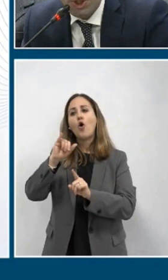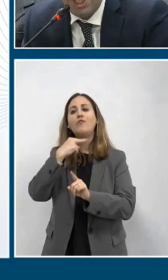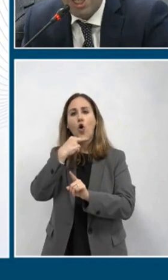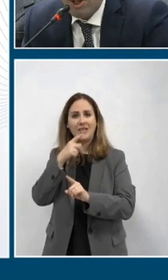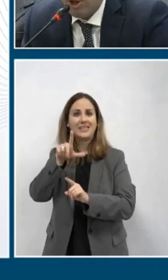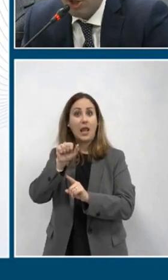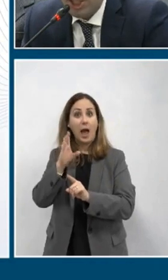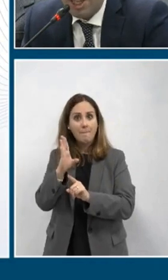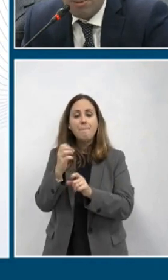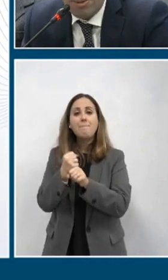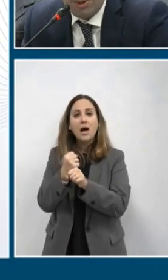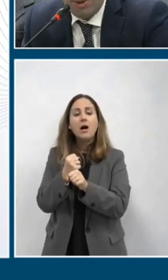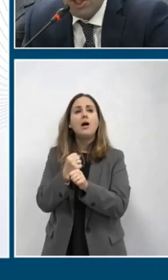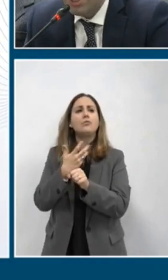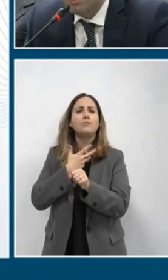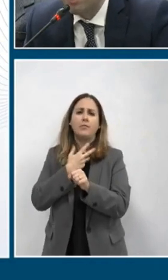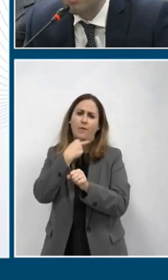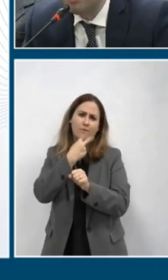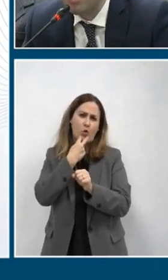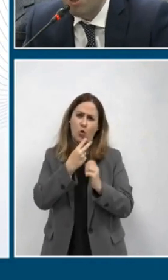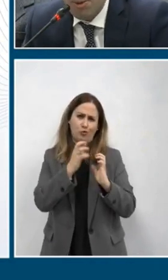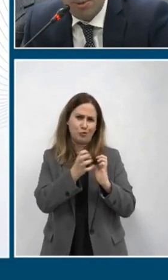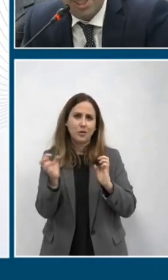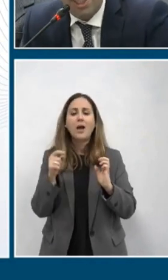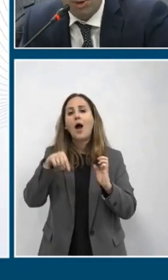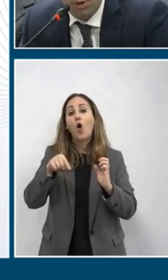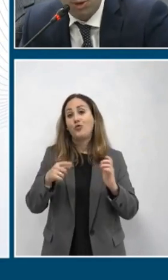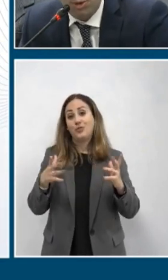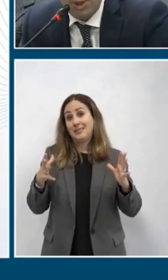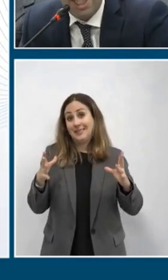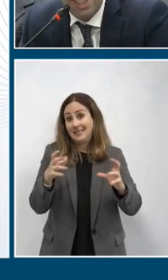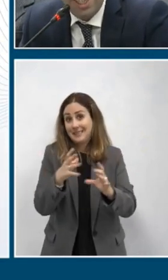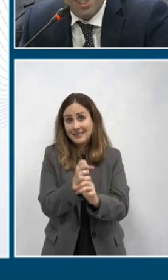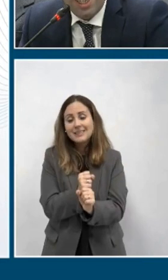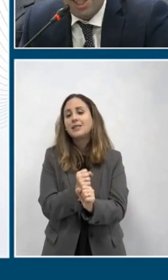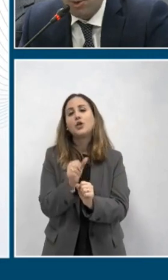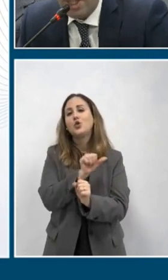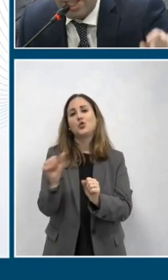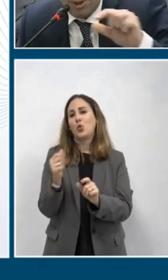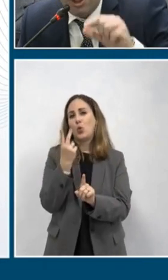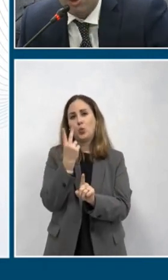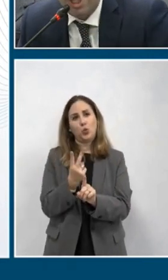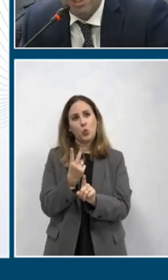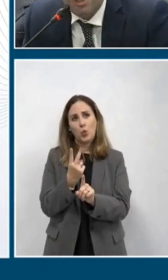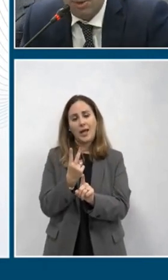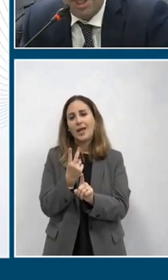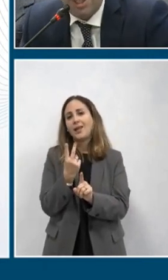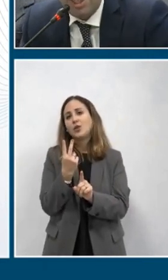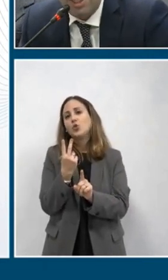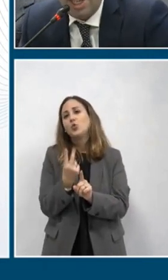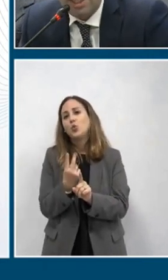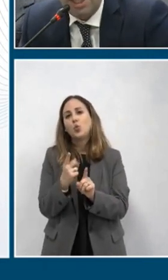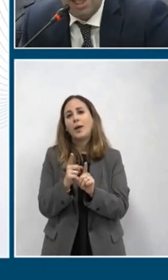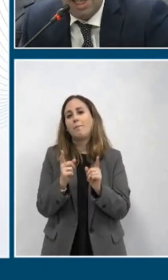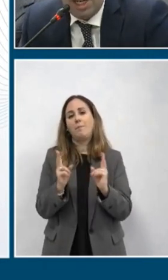molte più voci Oggi abbiamo necessità di sintesi abbiamo presentato solo due due record e due